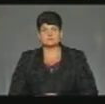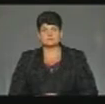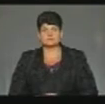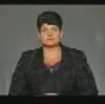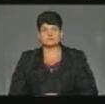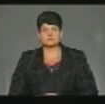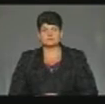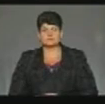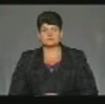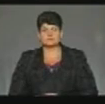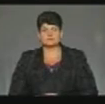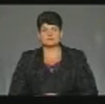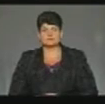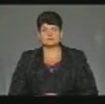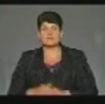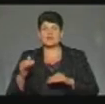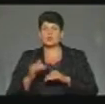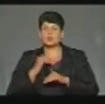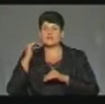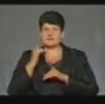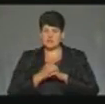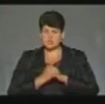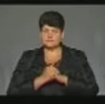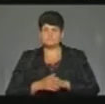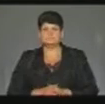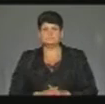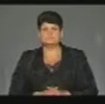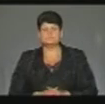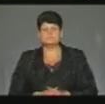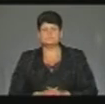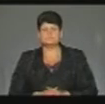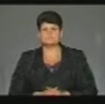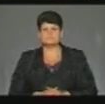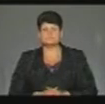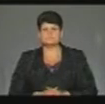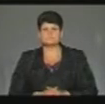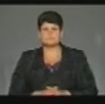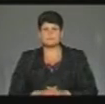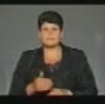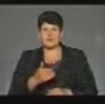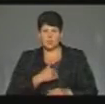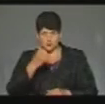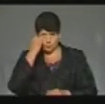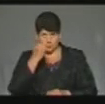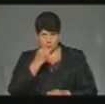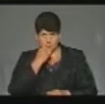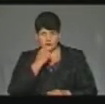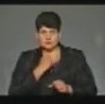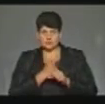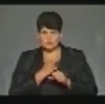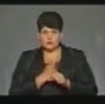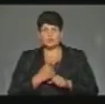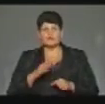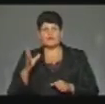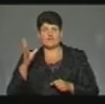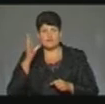Алло. Алло, доброго вечора. Так, будь ласка, запитуйте. Насамперед хочу подякувати за роботу. Вважаю,